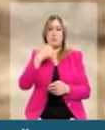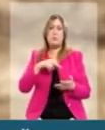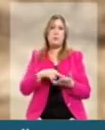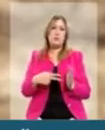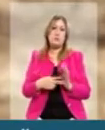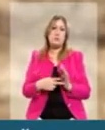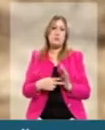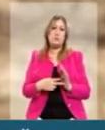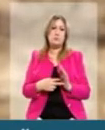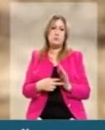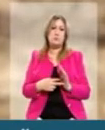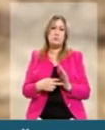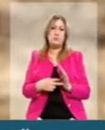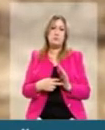планируем